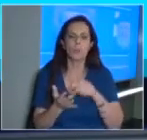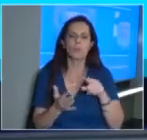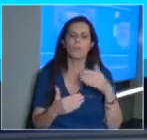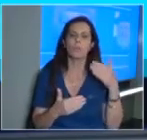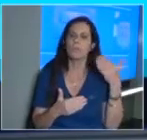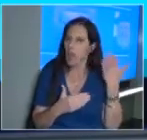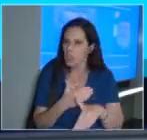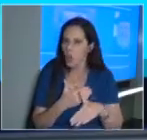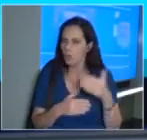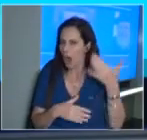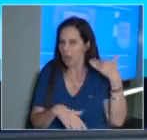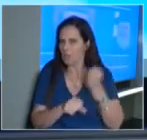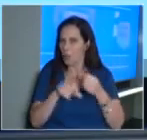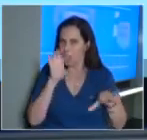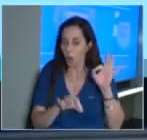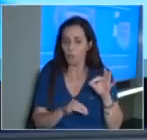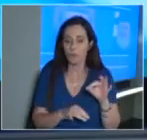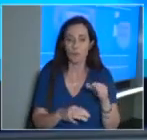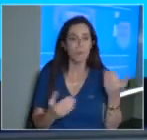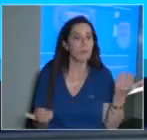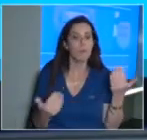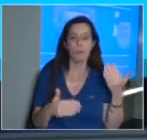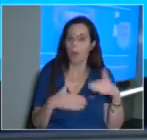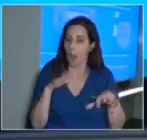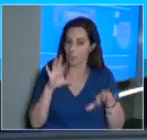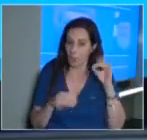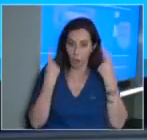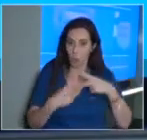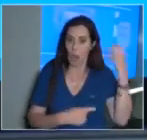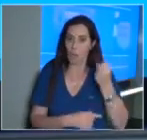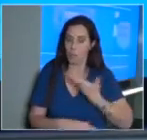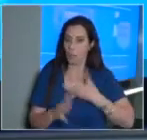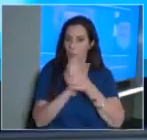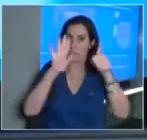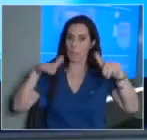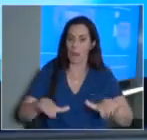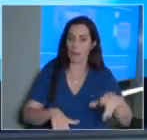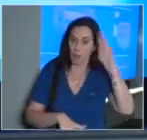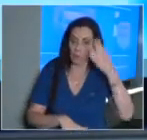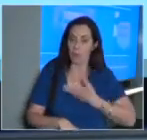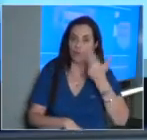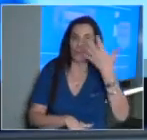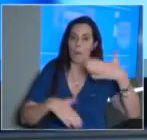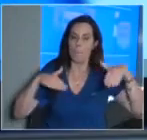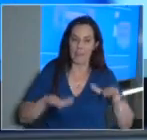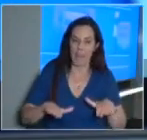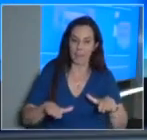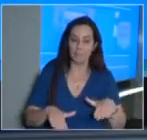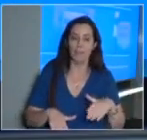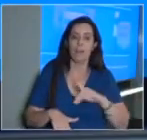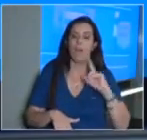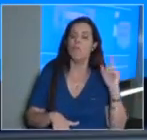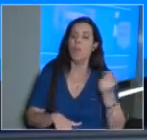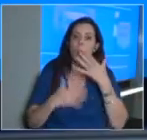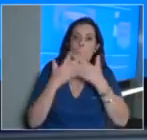בסוף הכנסת הקודמת התפזרה והלכנו לבחירות. התוצאות של הבחירות האלה זה שהחרדים התחזקו וקיבלו 16 מנדטים. הליכוד קיבל 35 מנדטים, ולכל